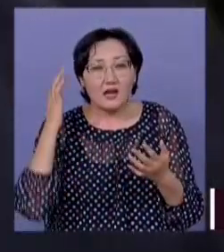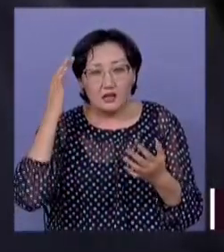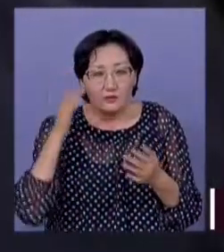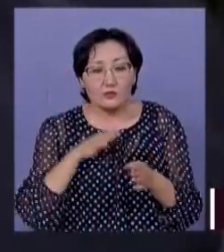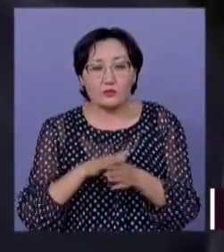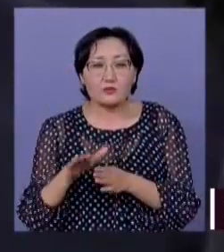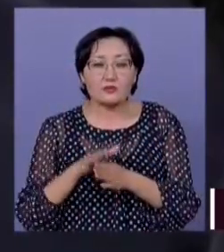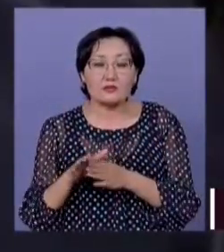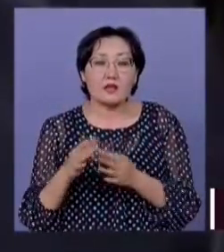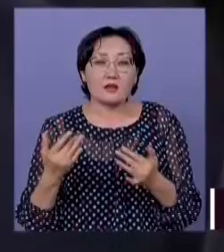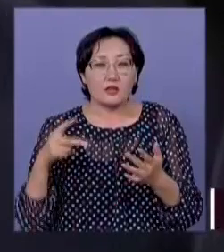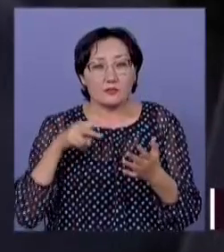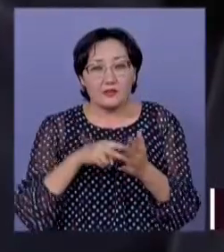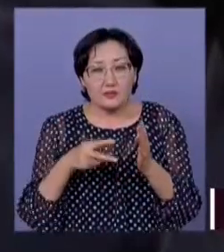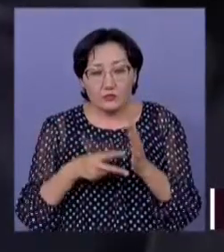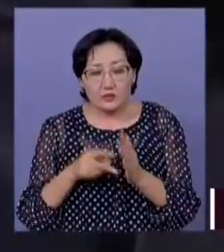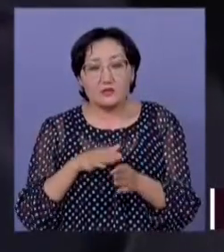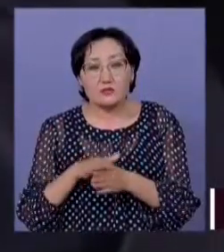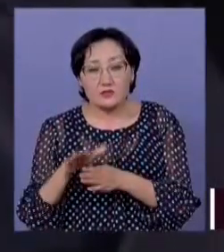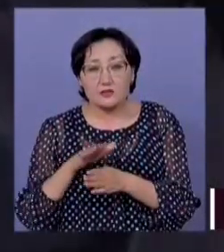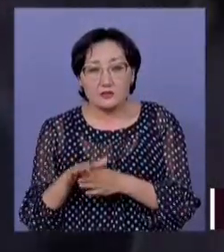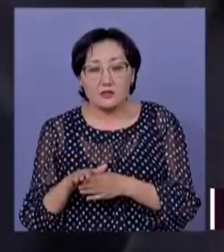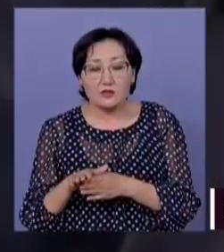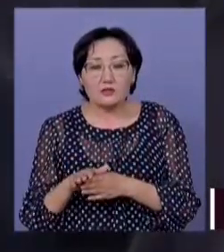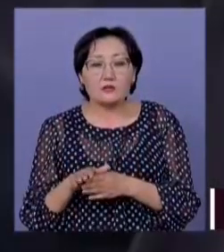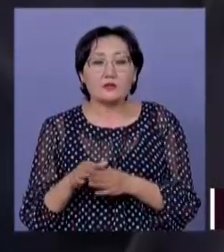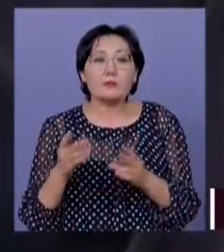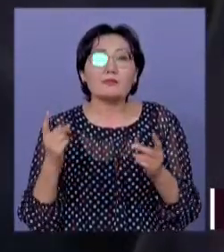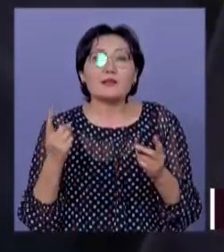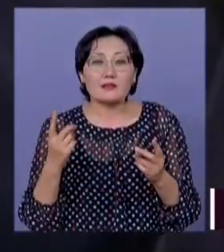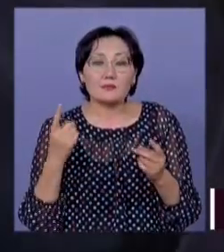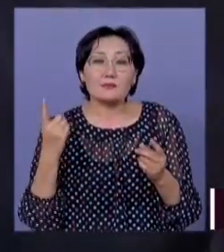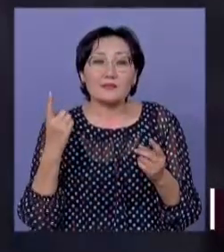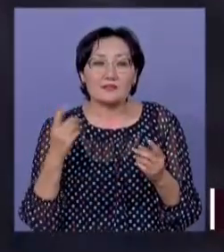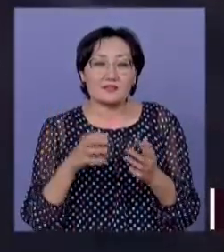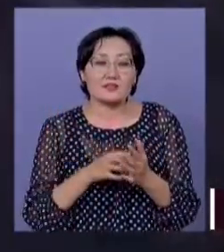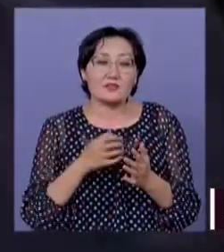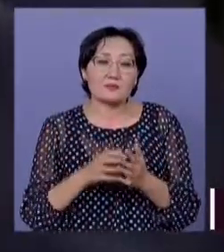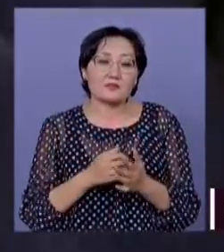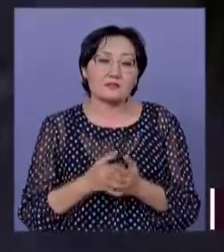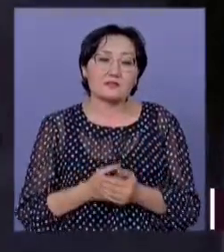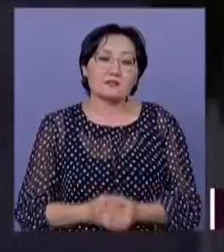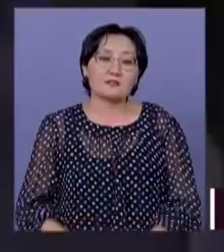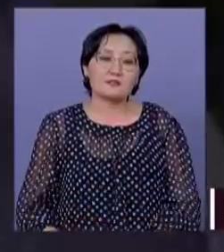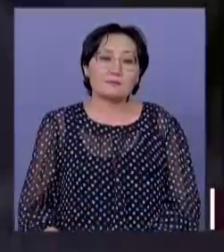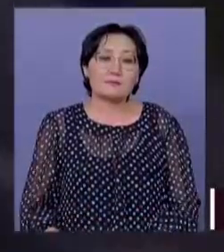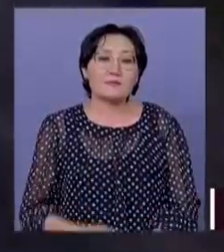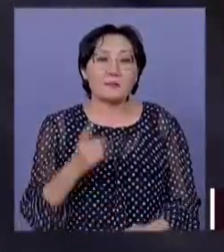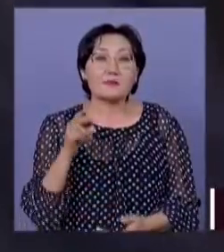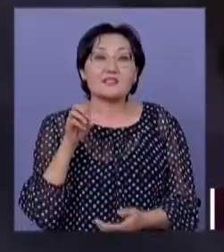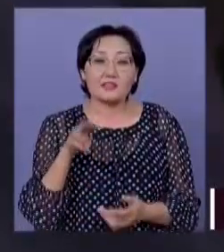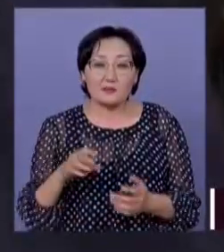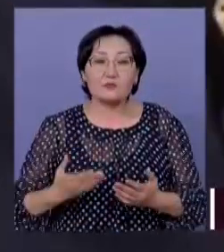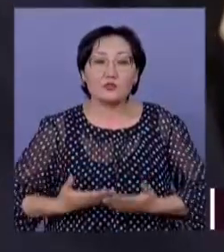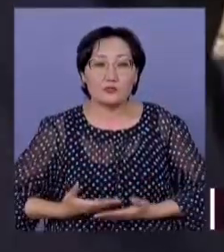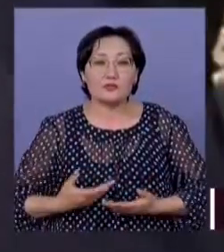жатыр, қанша мақсатың барлығы орнына келіп жатыр, бірақ бір нәрсе жетпейді. Бір кем дүние